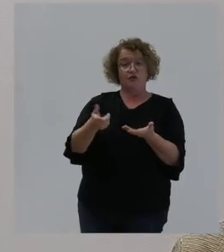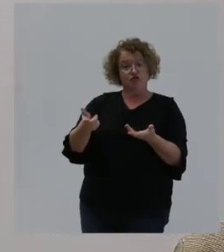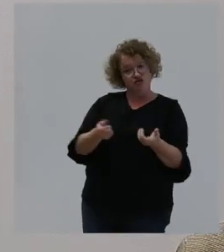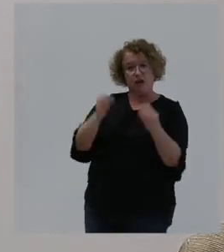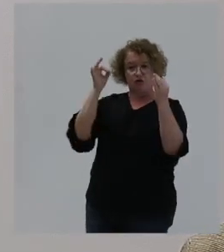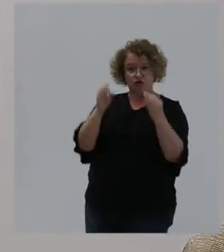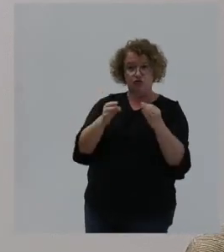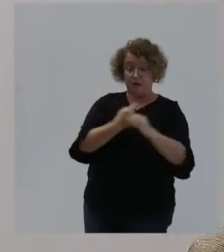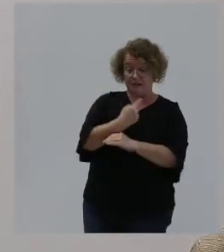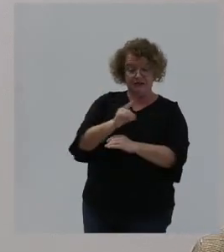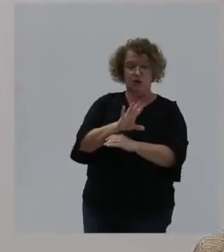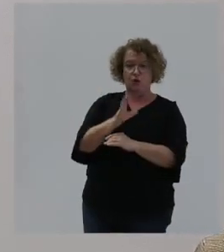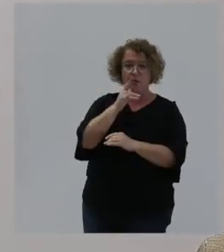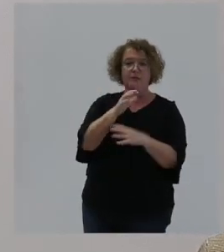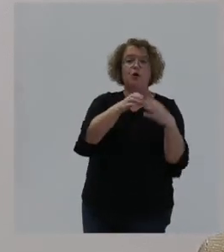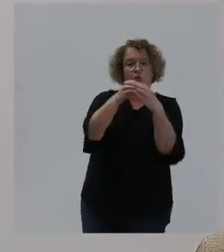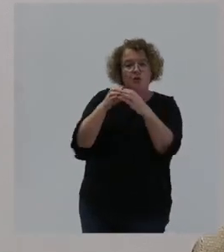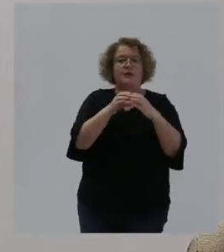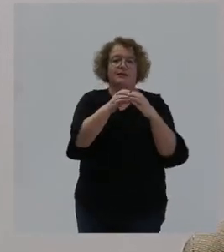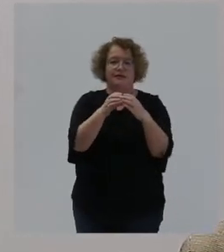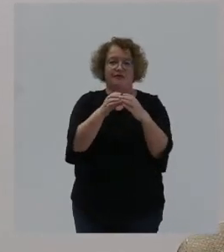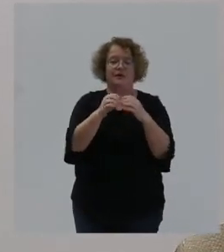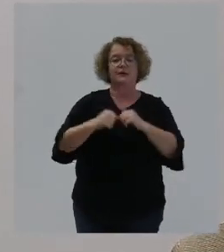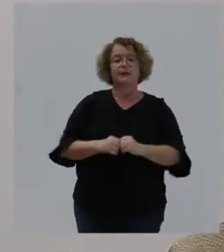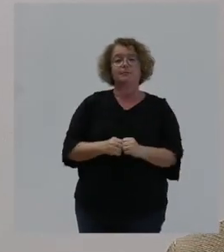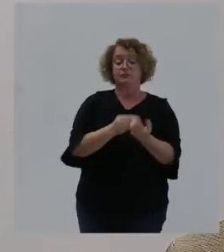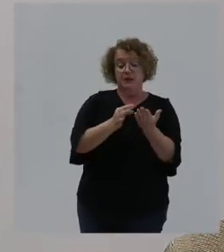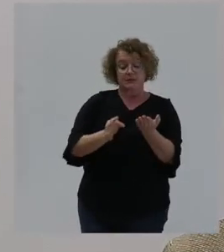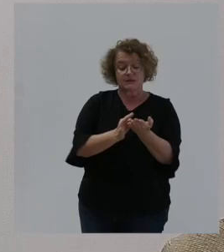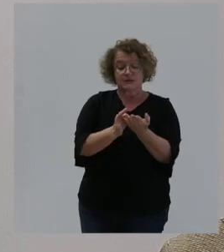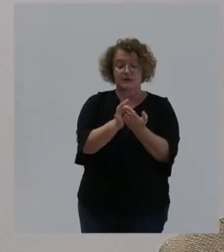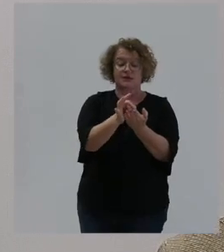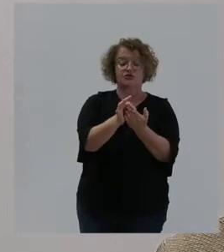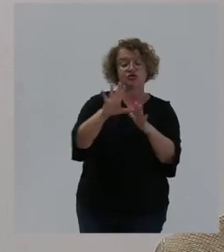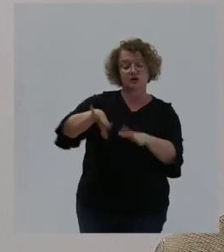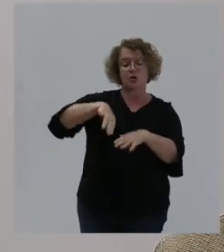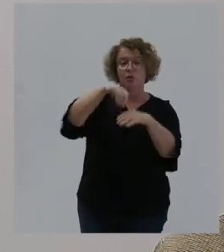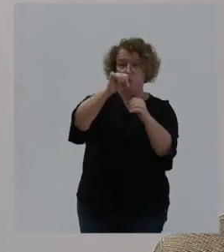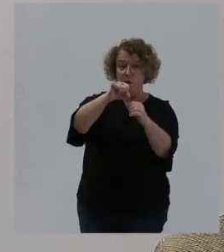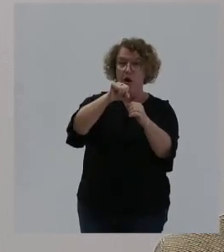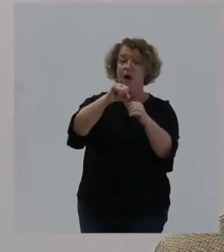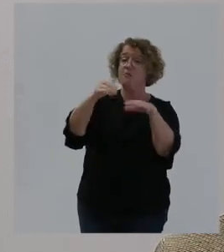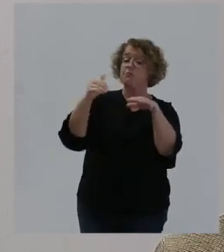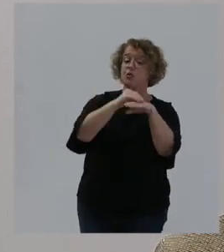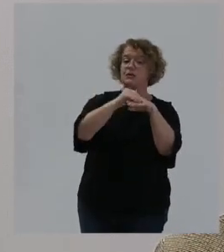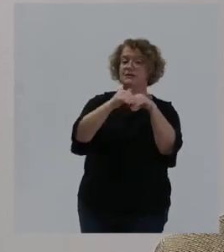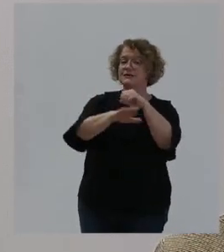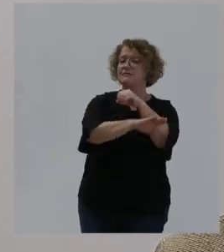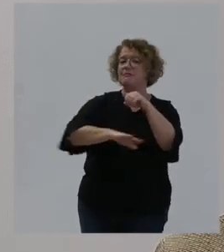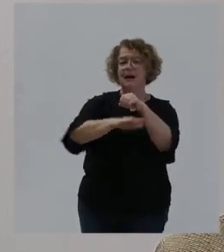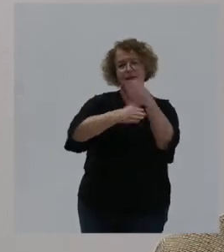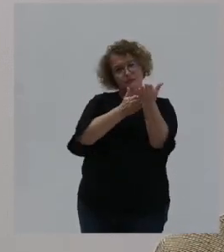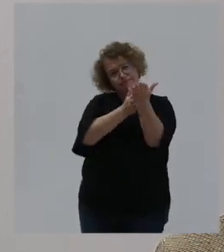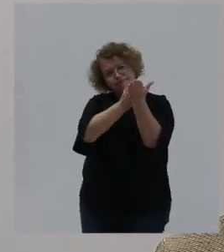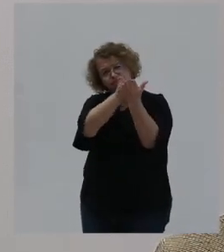construire collectivement. Cette politique, cette stratégie en matière d'emploi sera guidée par le principe de la défense